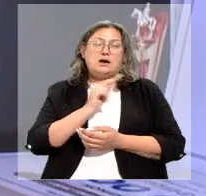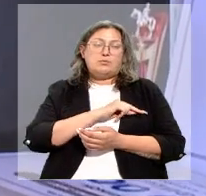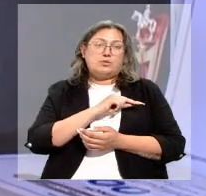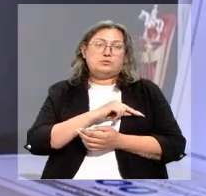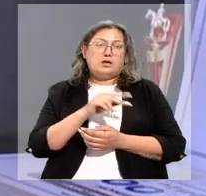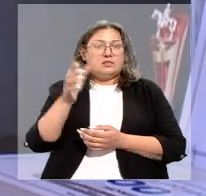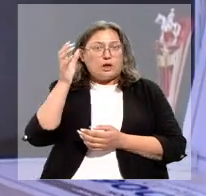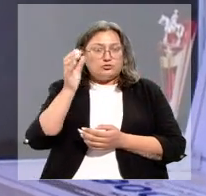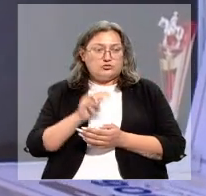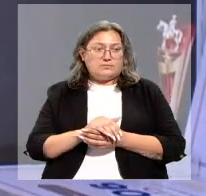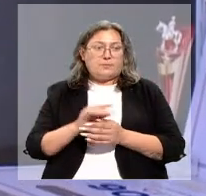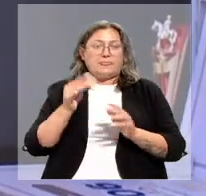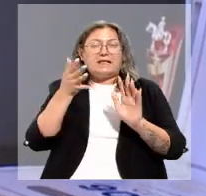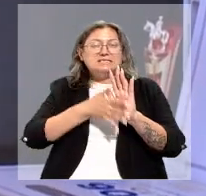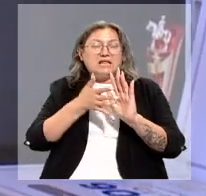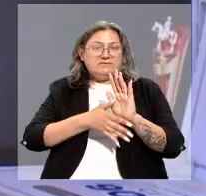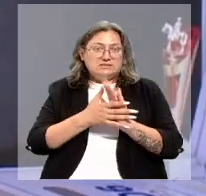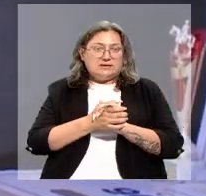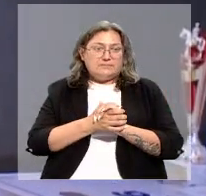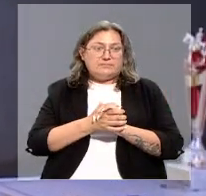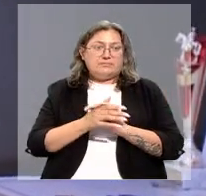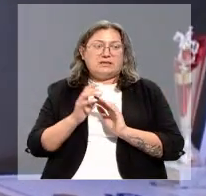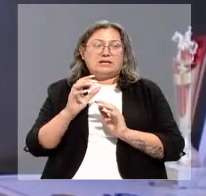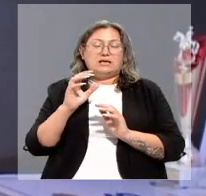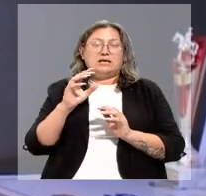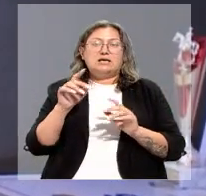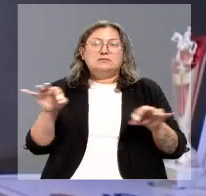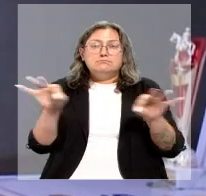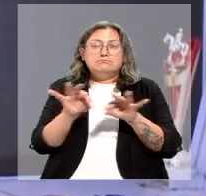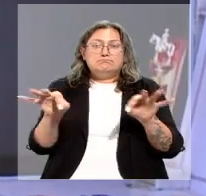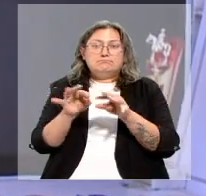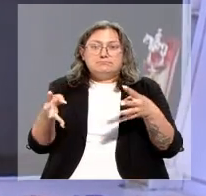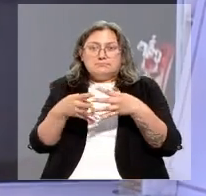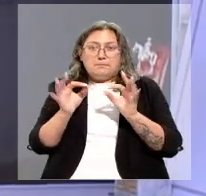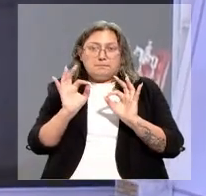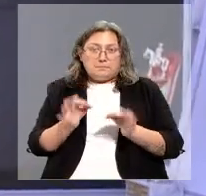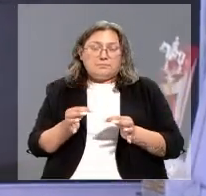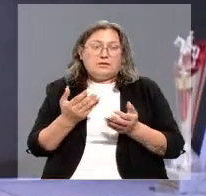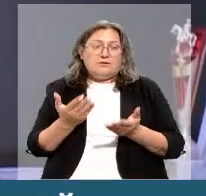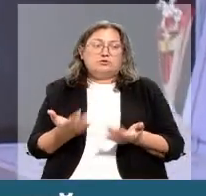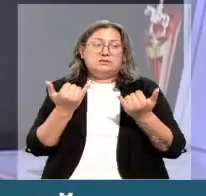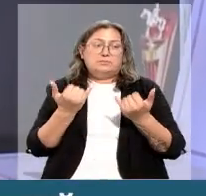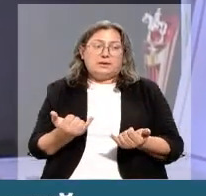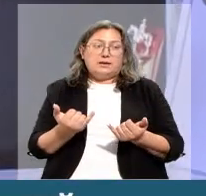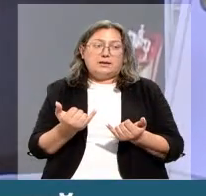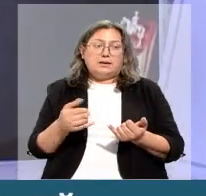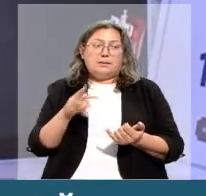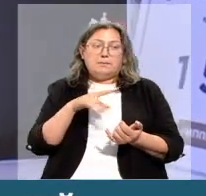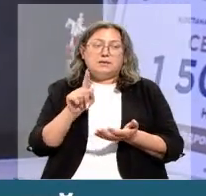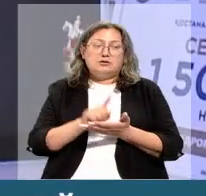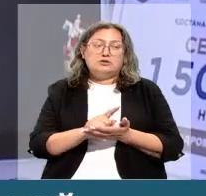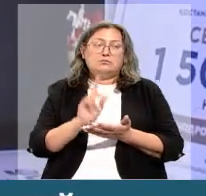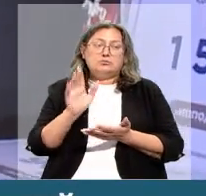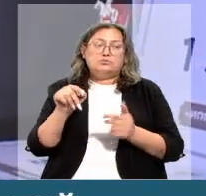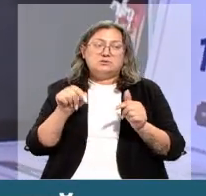работа научная, исследовательская, селекционная работа, правильно же? Вот теперь мы должны